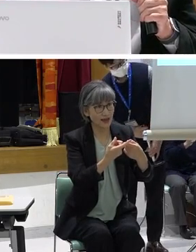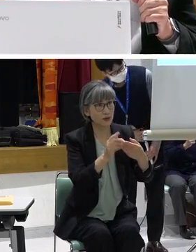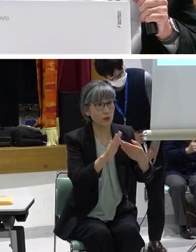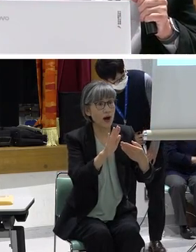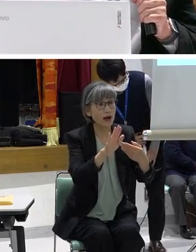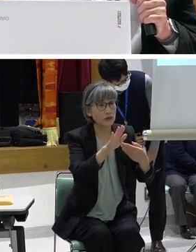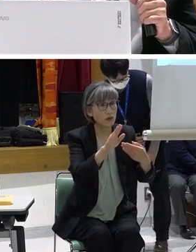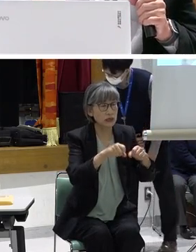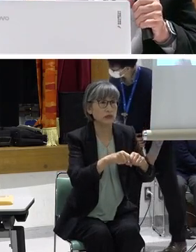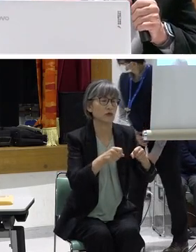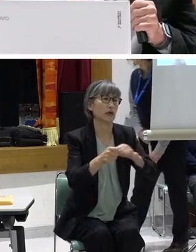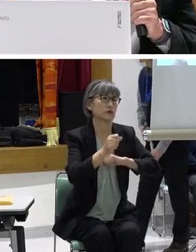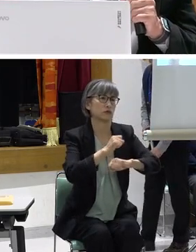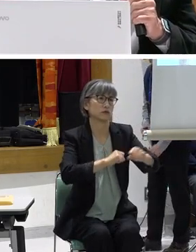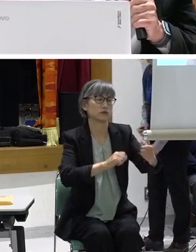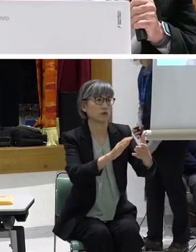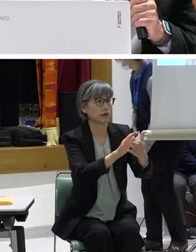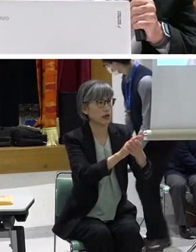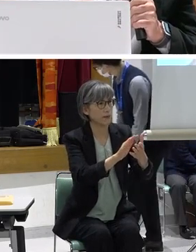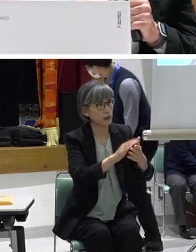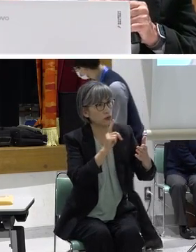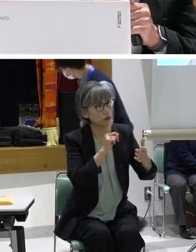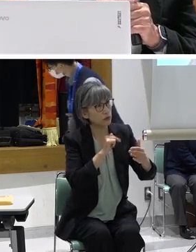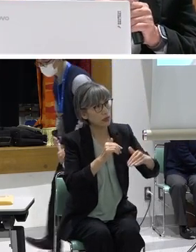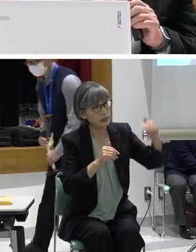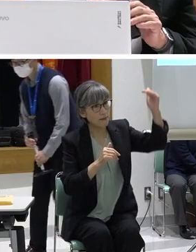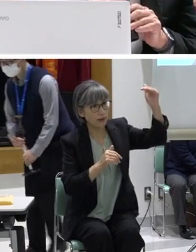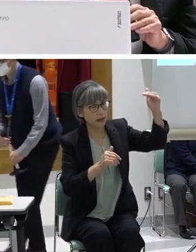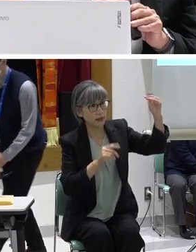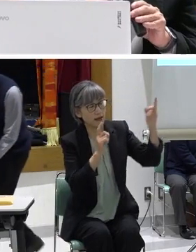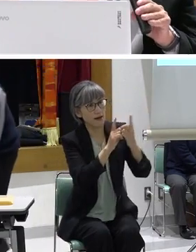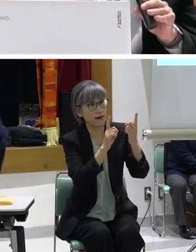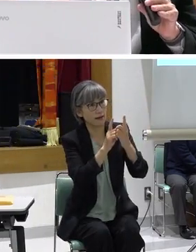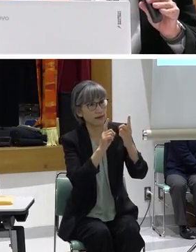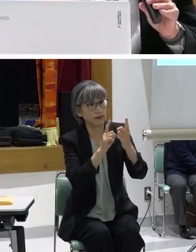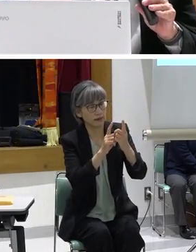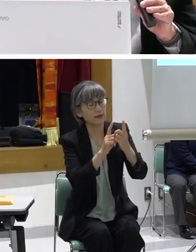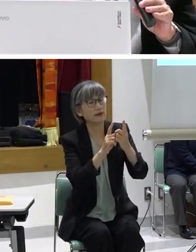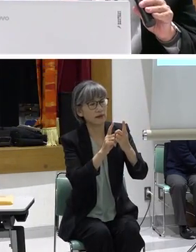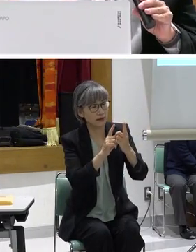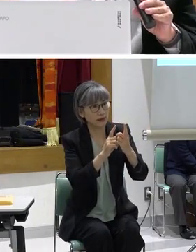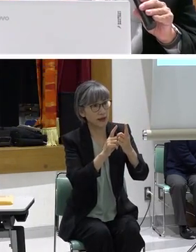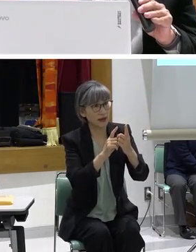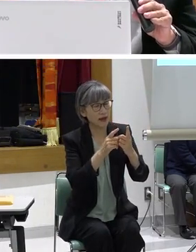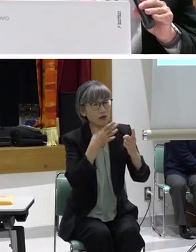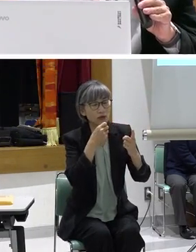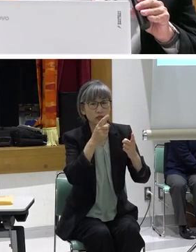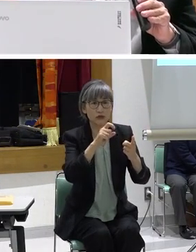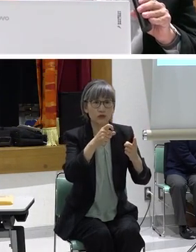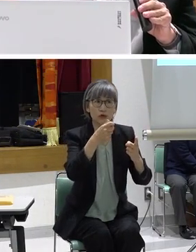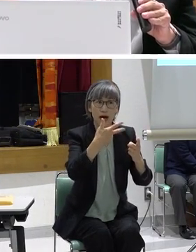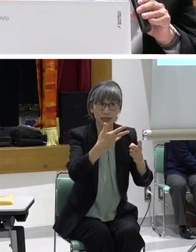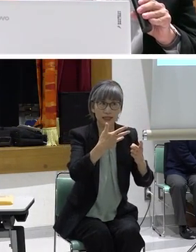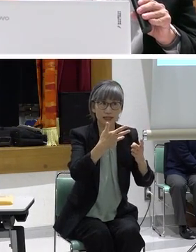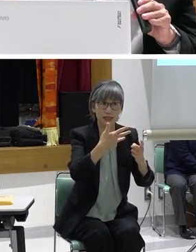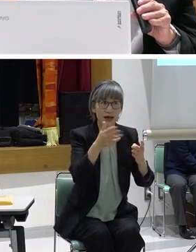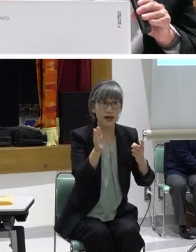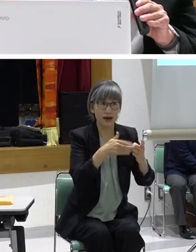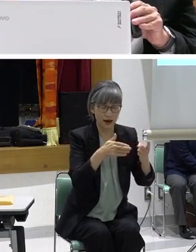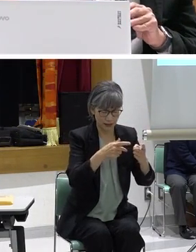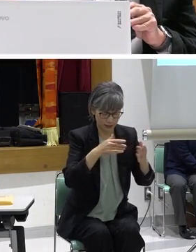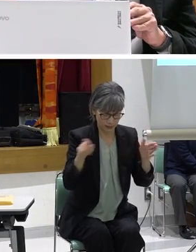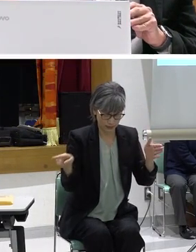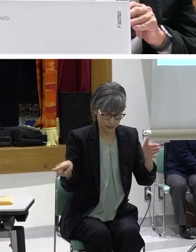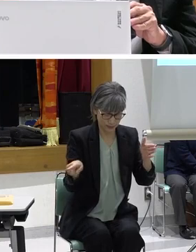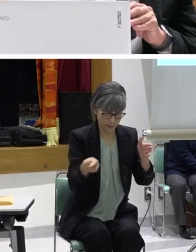運動の仲間というか先輩たちと出会って、以来18歳の時からずっと障害者運動